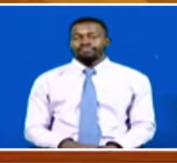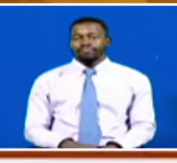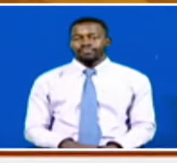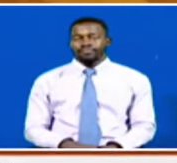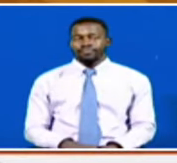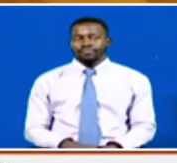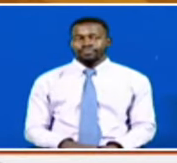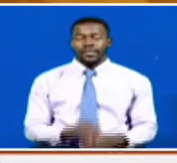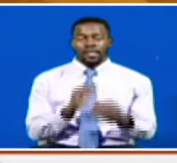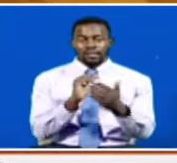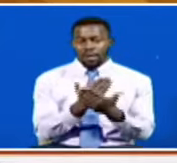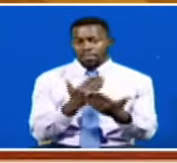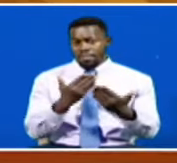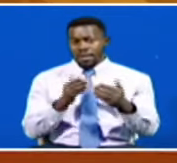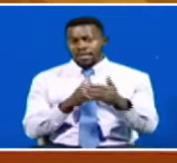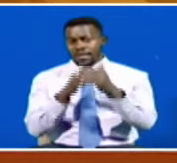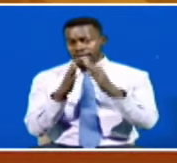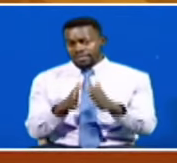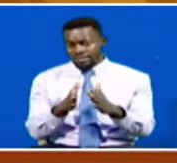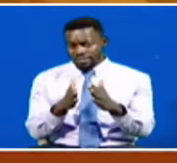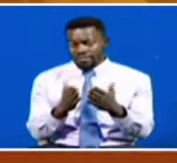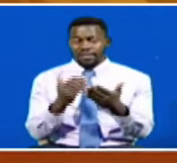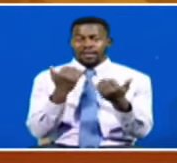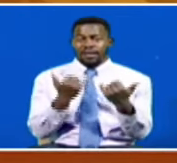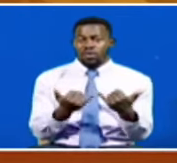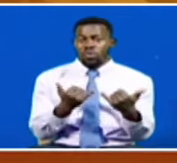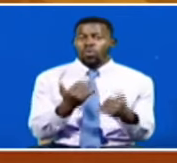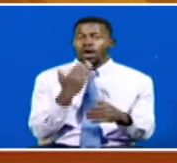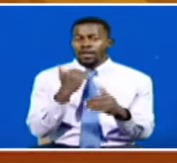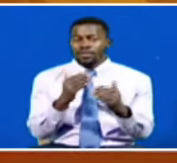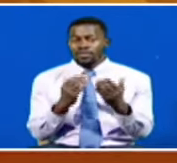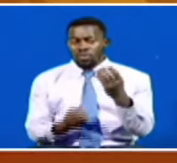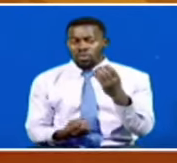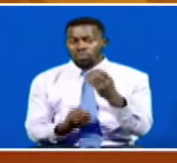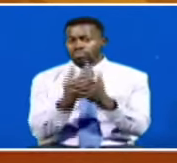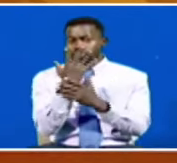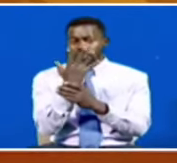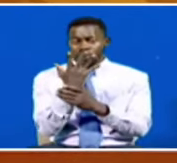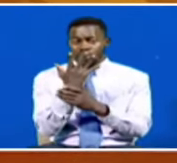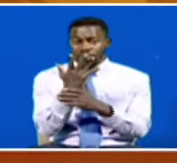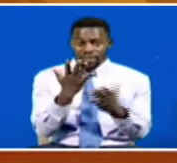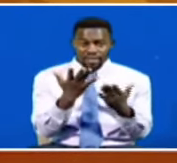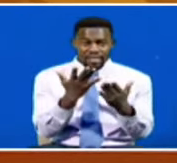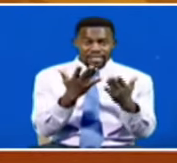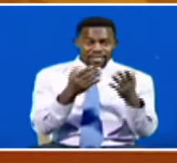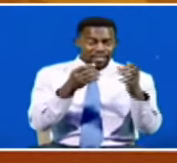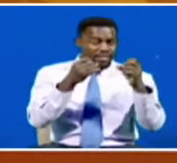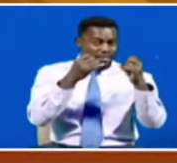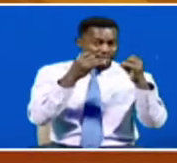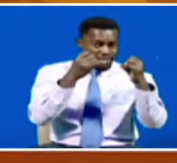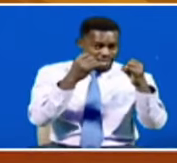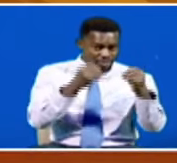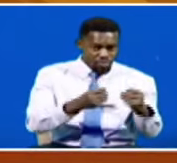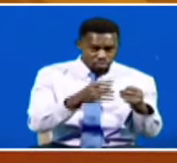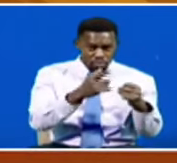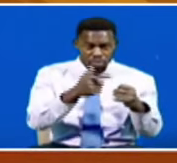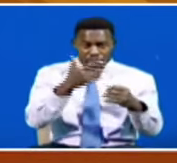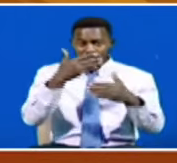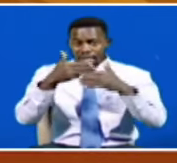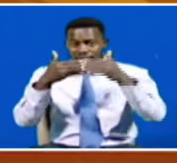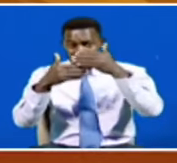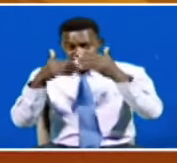Kwingineko, baadhi ya wabunge sasa wanataka ufunguzi wa jengo jipya la Bunge Tower kusitishwa, wakisema ujenzi wake